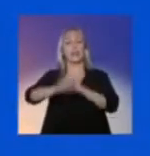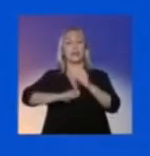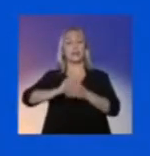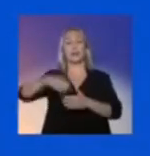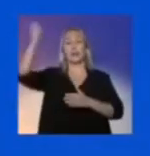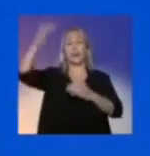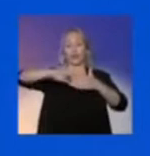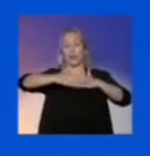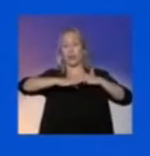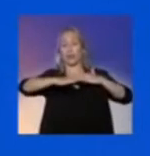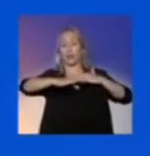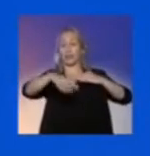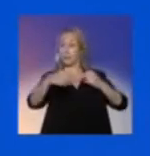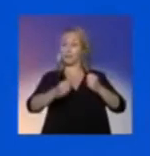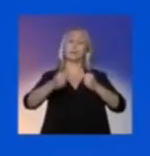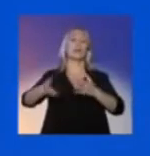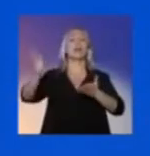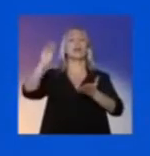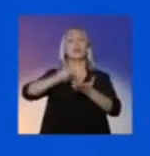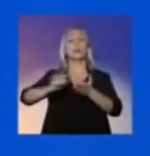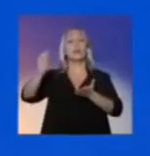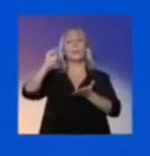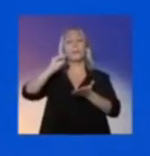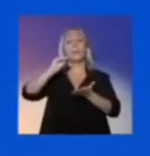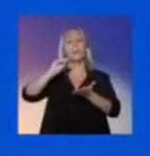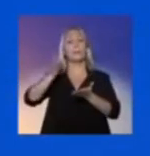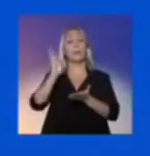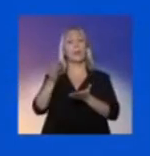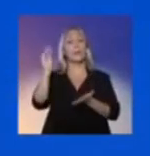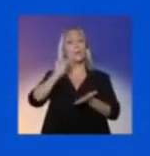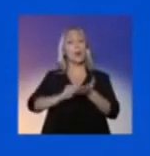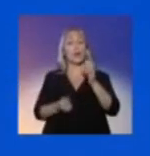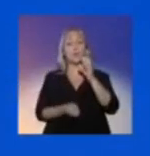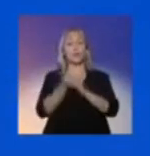εγκαταστάσεων στην περιοχή. Αλλά θα μπορούσε να ξαναγίνει και ένα νέο κέντρο